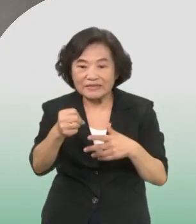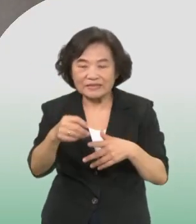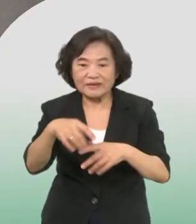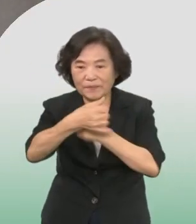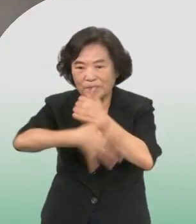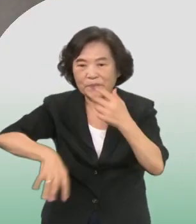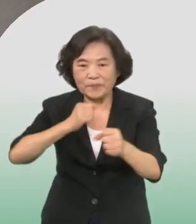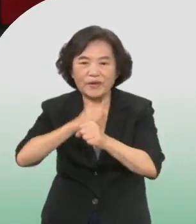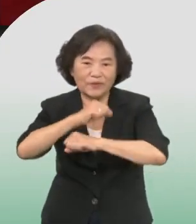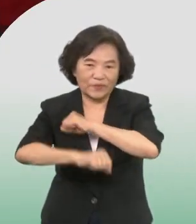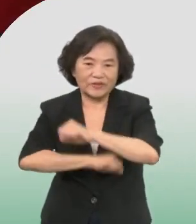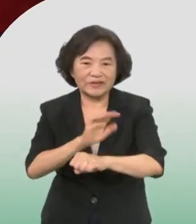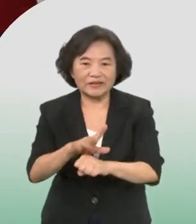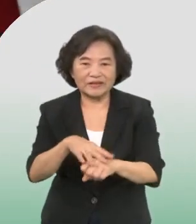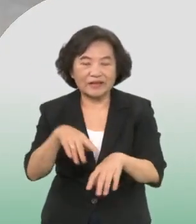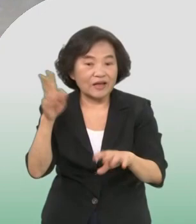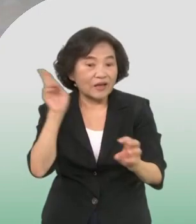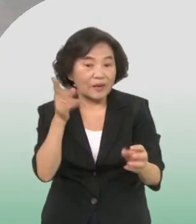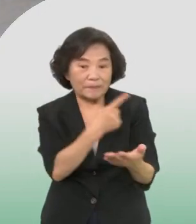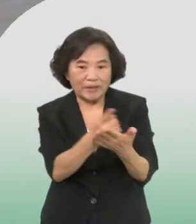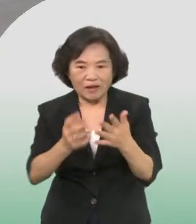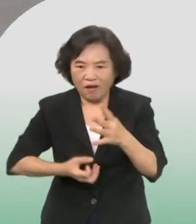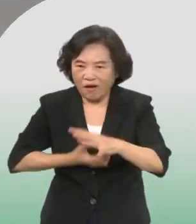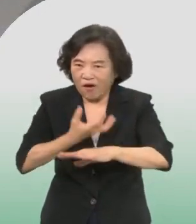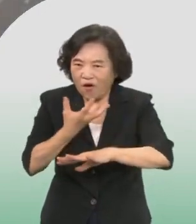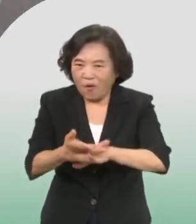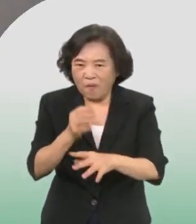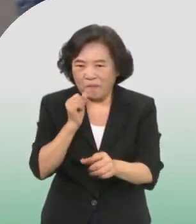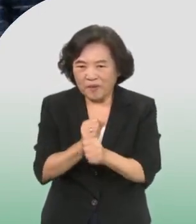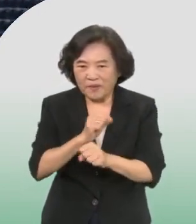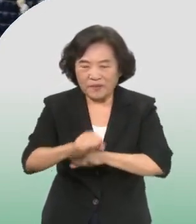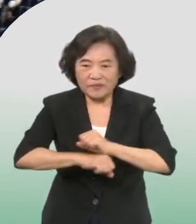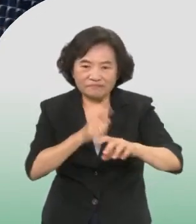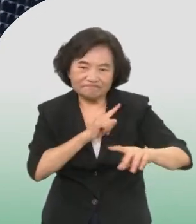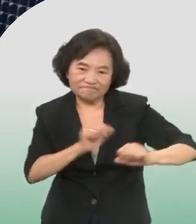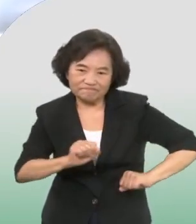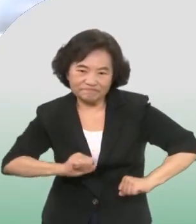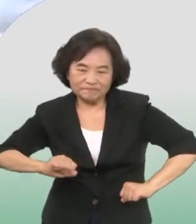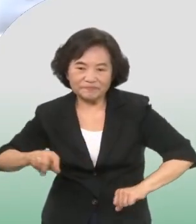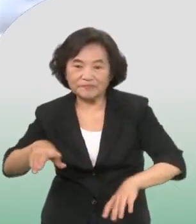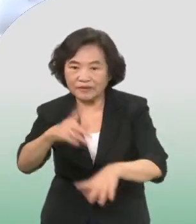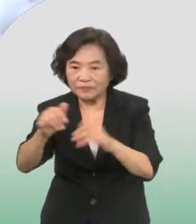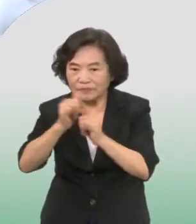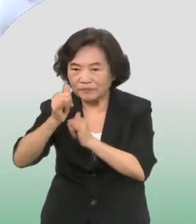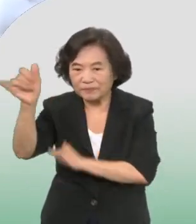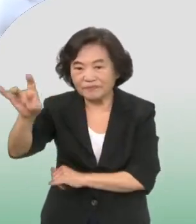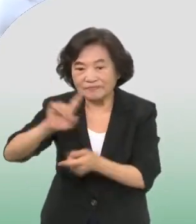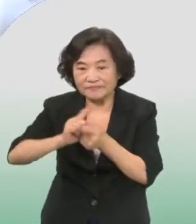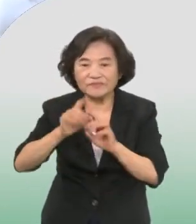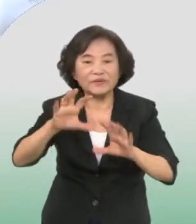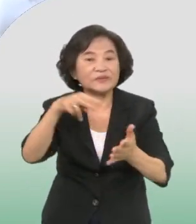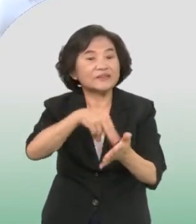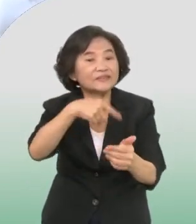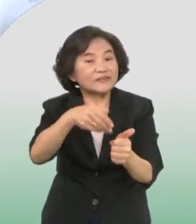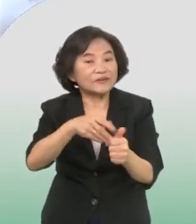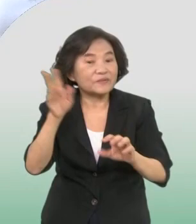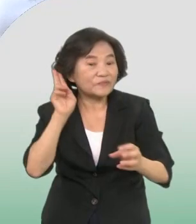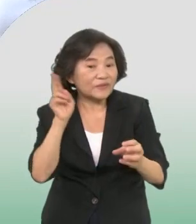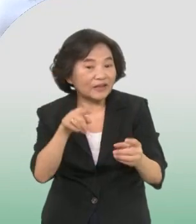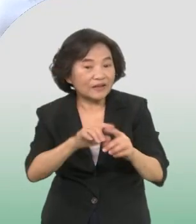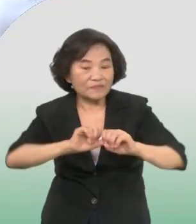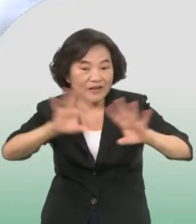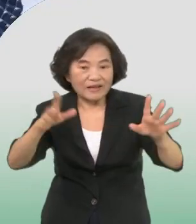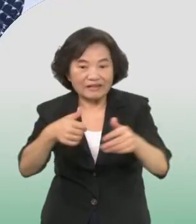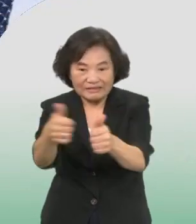那列节目。每个电台都发挥自家特色，去请原民的故事。比如讲，建立教育广播电台，会